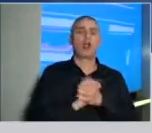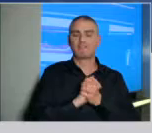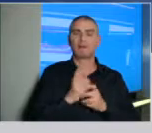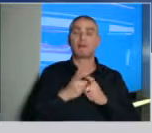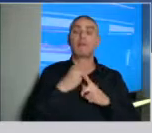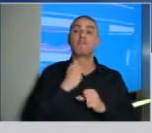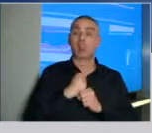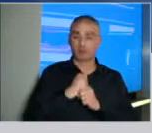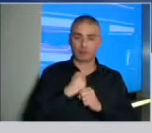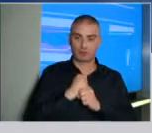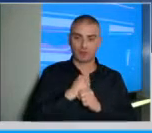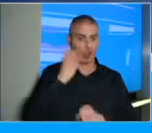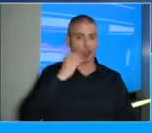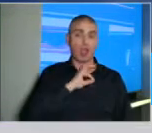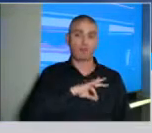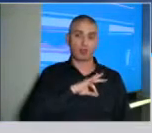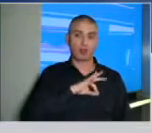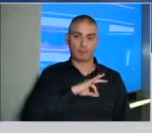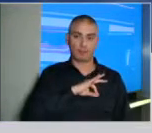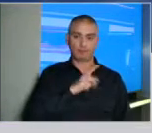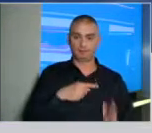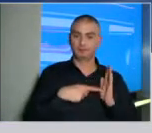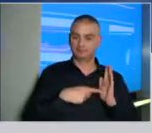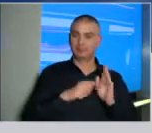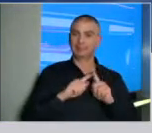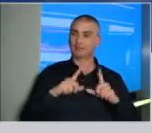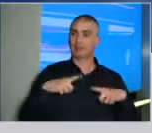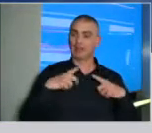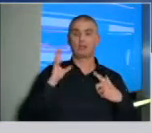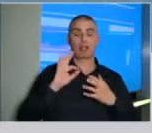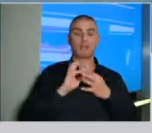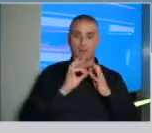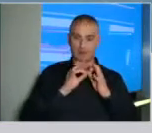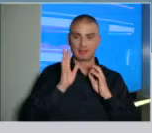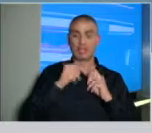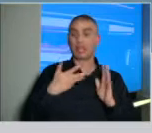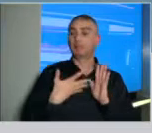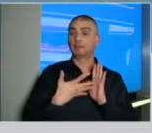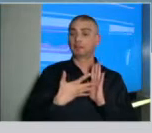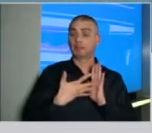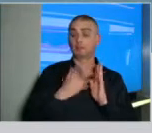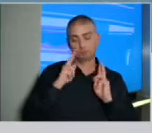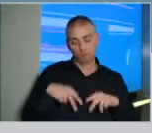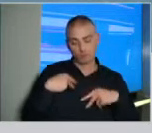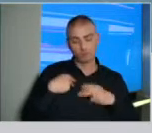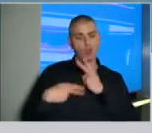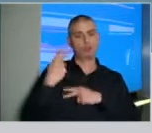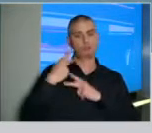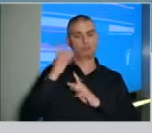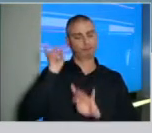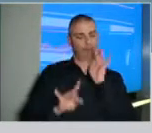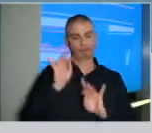ממפלגת העבודה. אביגדור ליברמן מראה סימני חיים, גם ברשת, גם בסקרים, וחוזר בעצם